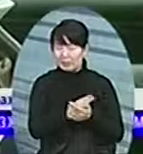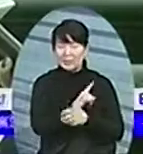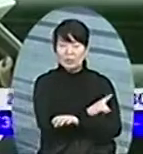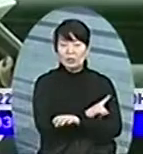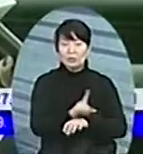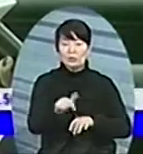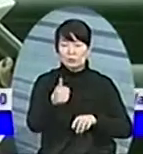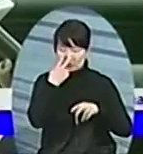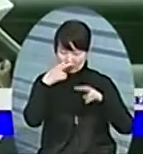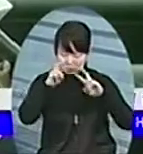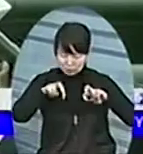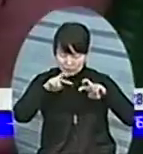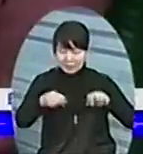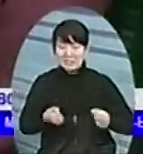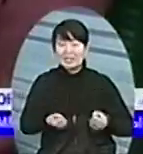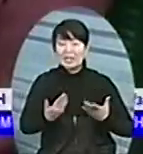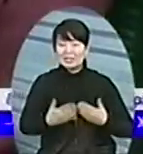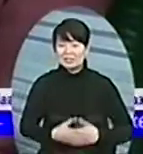дүгнэлтийг судалгаанаас гаргасан байна.